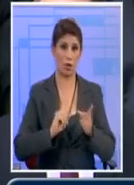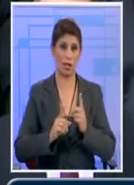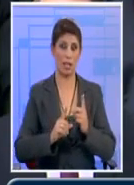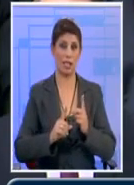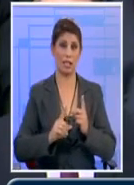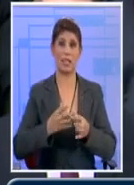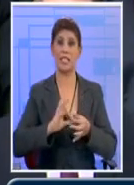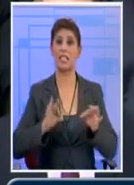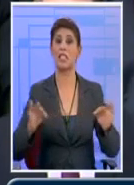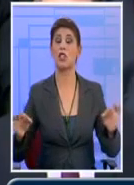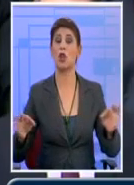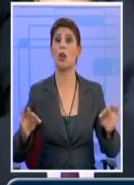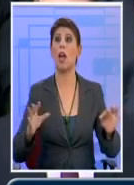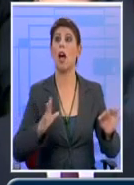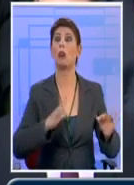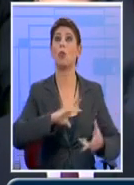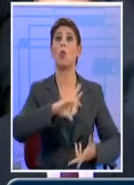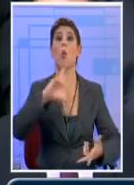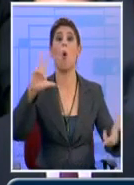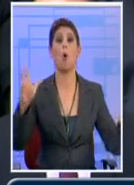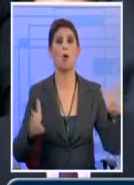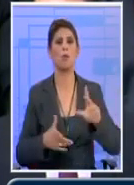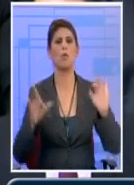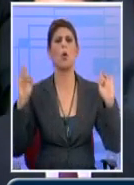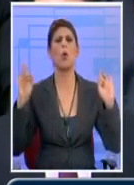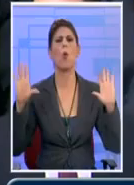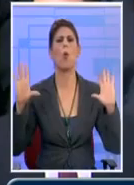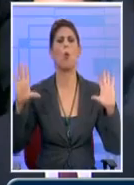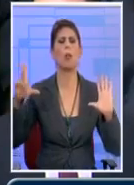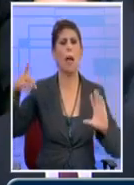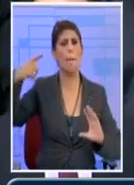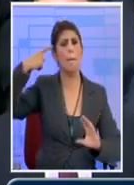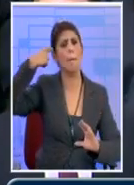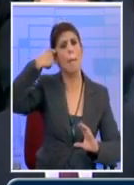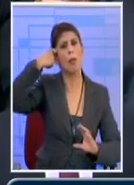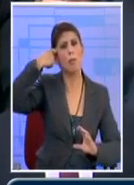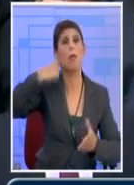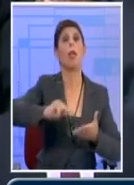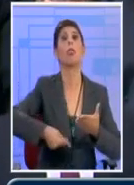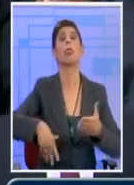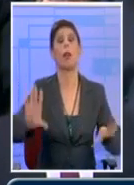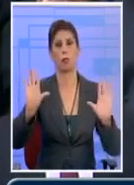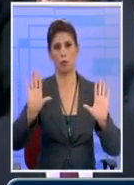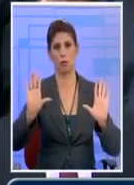στην ιστορία της ανθρωπότητας. Ούτε με τον πιστόλι στον κρόταφο δεν υπογράφεις κάτι τέτοιο.